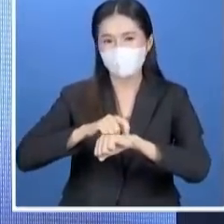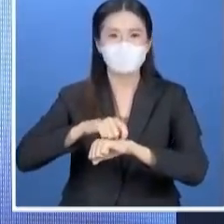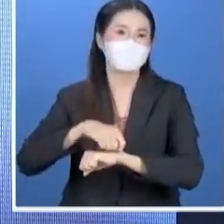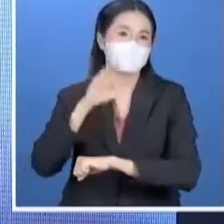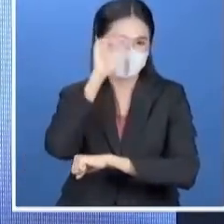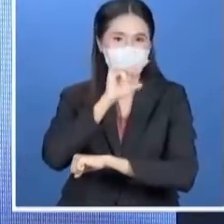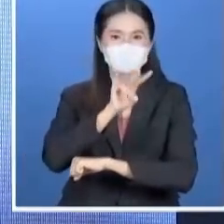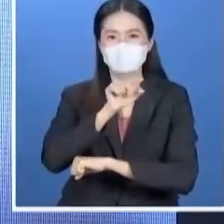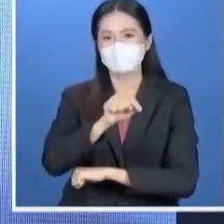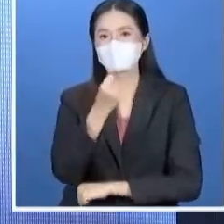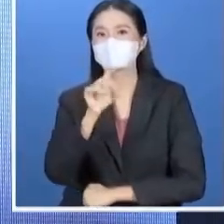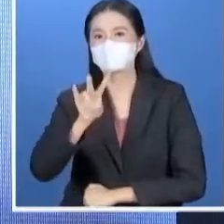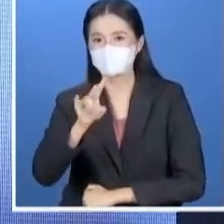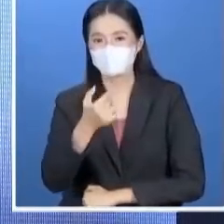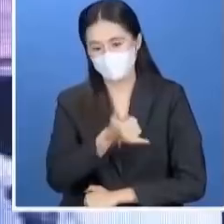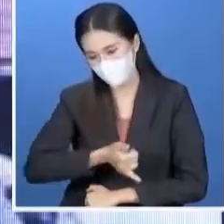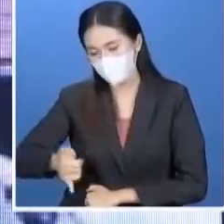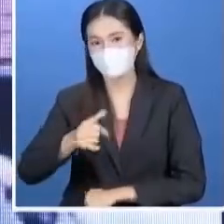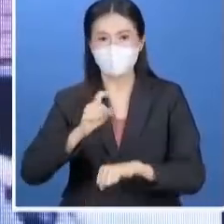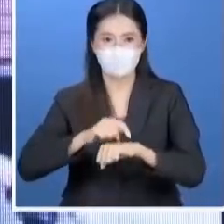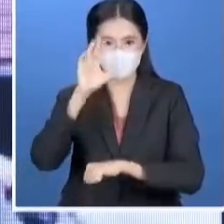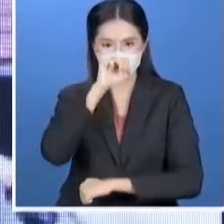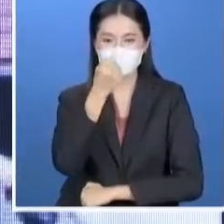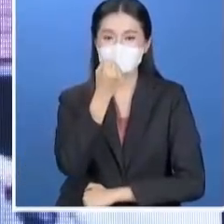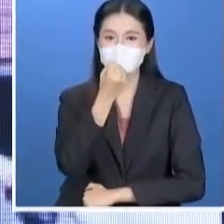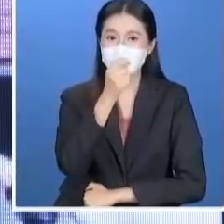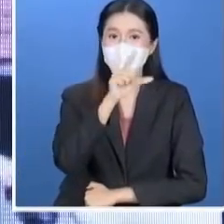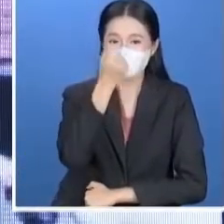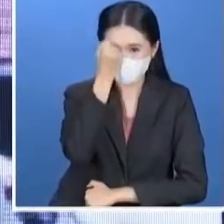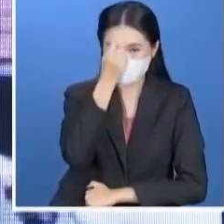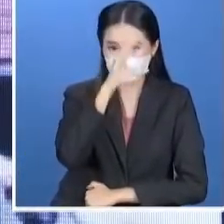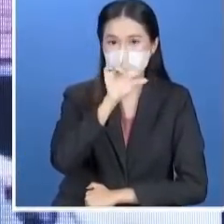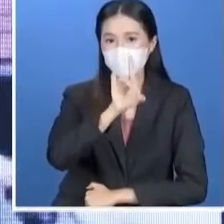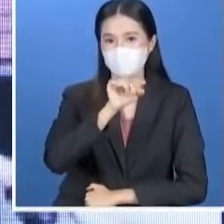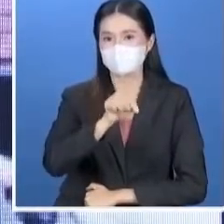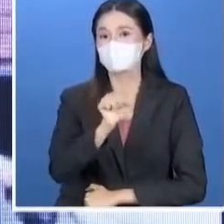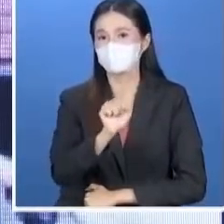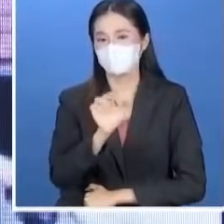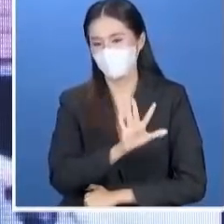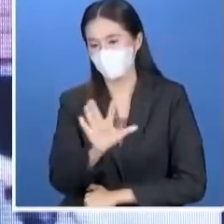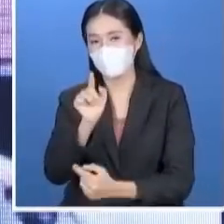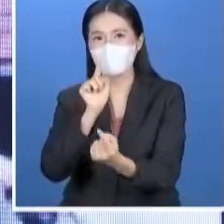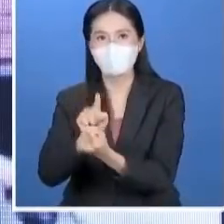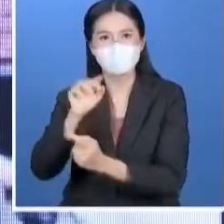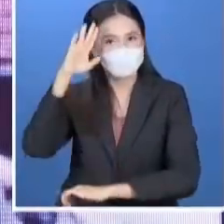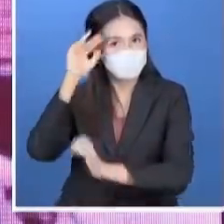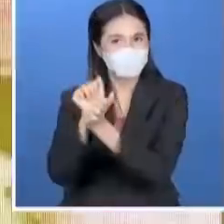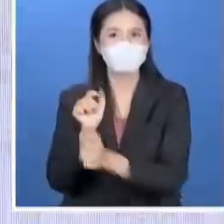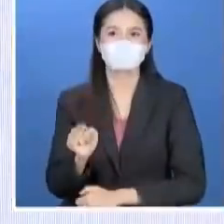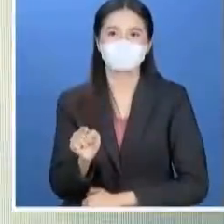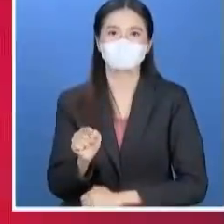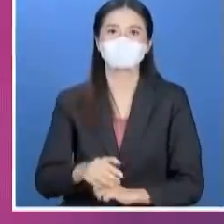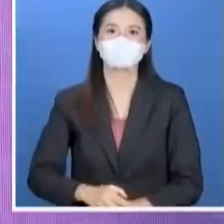19:17 นาทีก็ออกจากร้านจากนั้นเวลา 20:00 นทั้ง5คน จึงเดินทางมาพบพนักงานสอบสวน